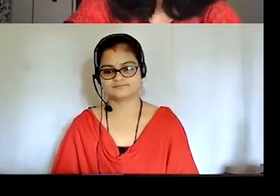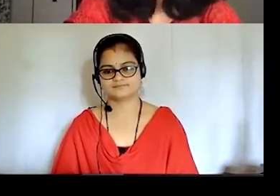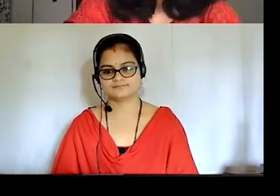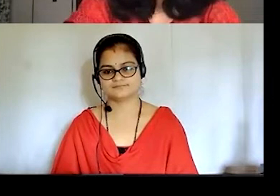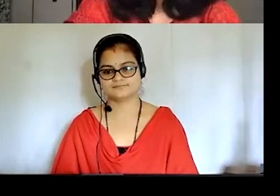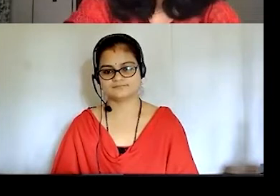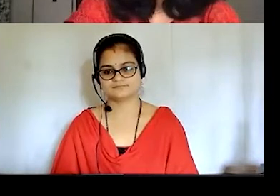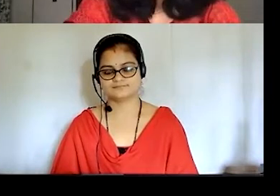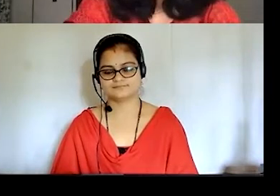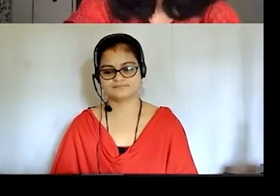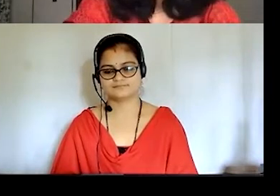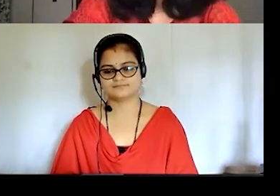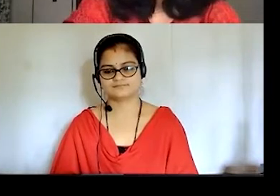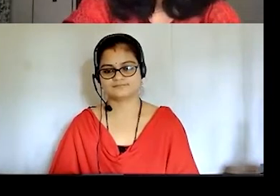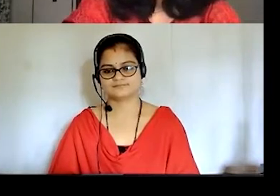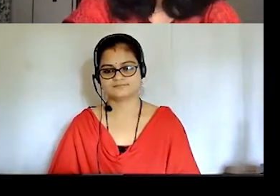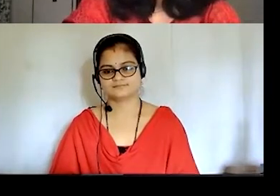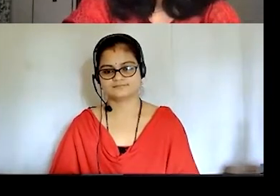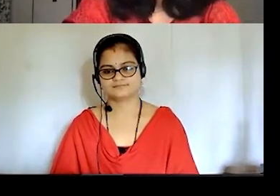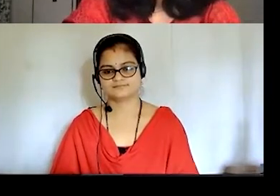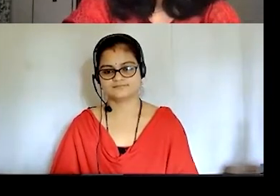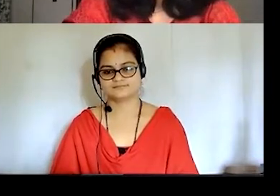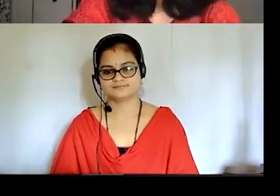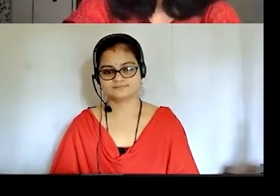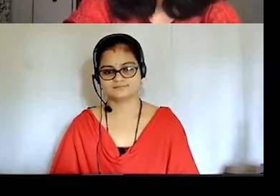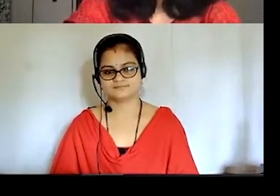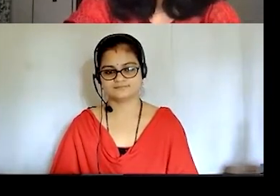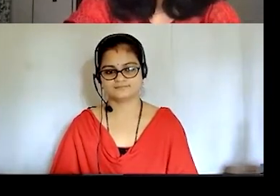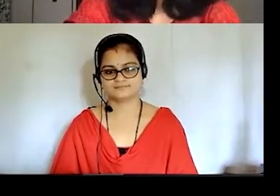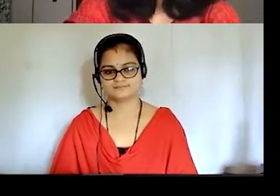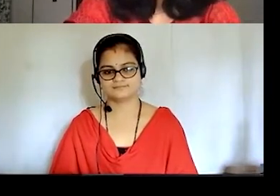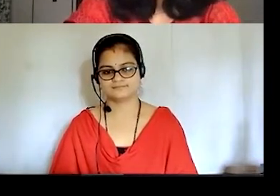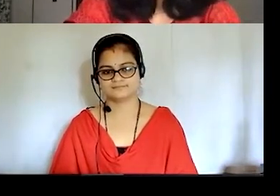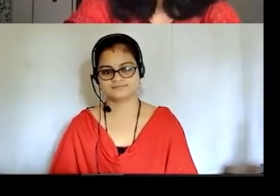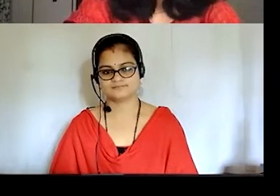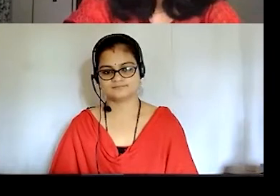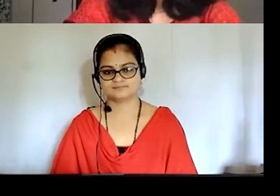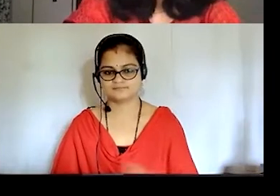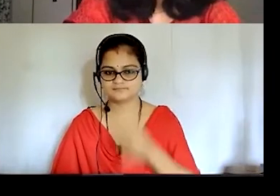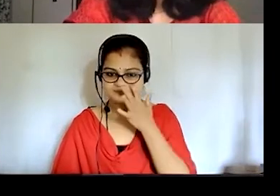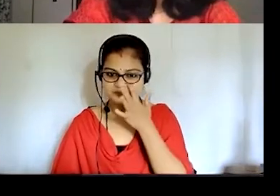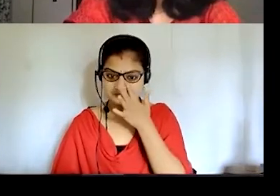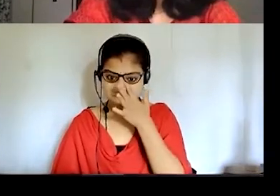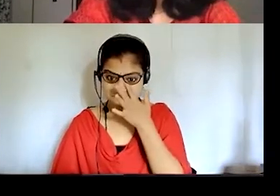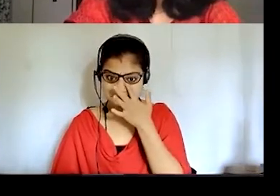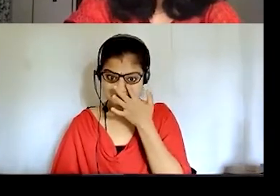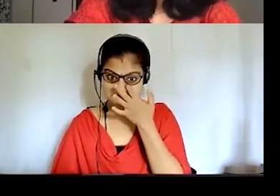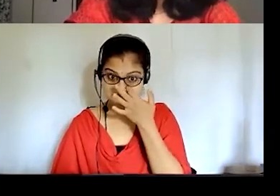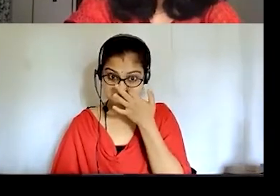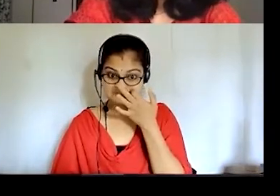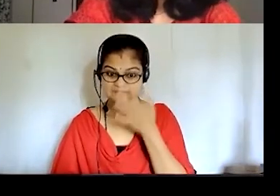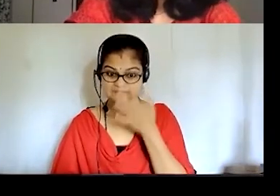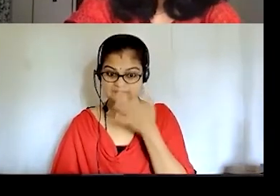के रंग सावरे के रंग सावरे के रंग